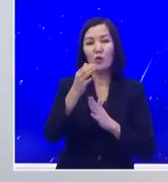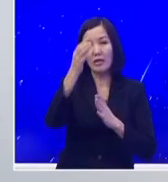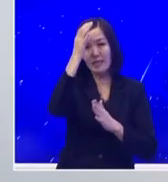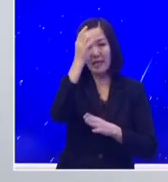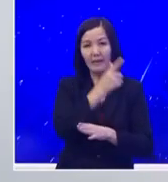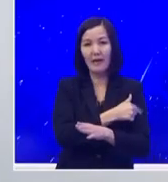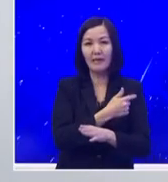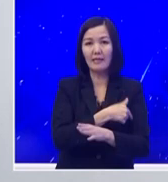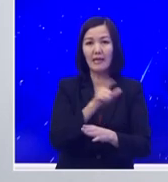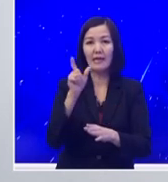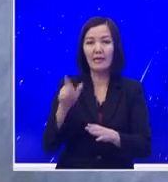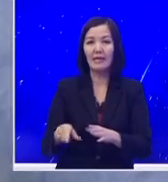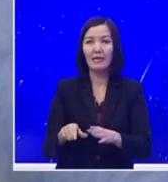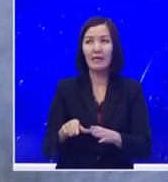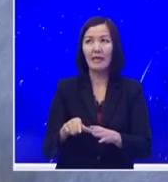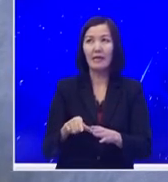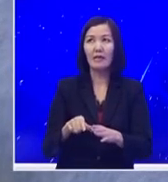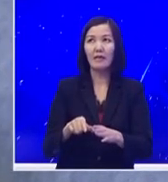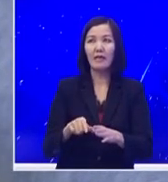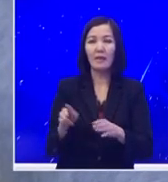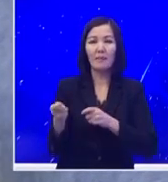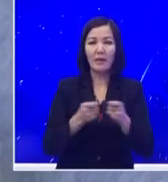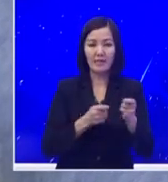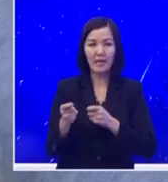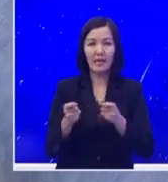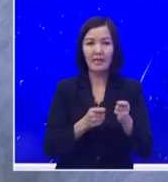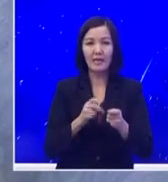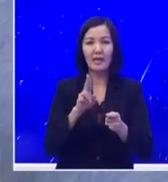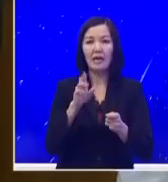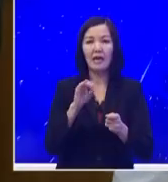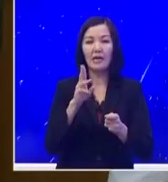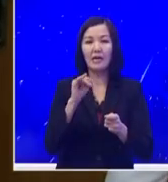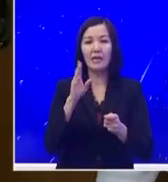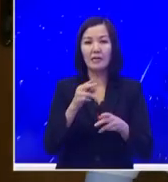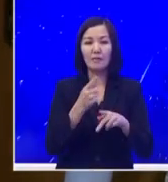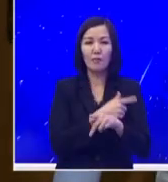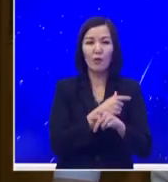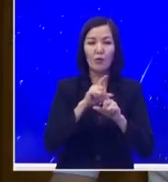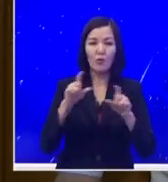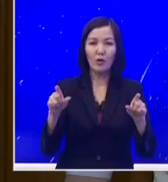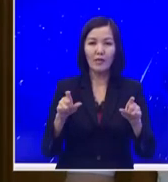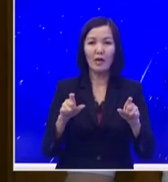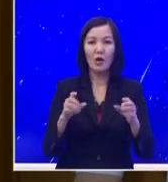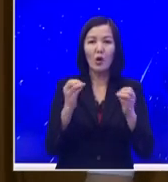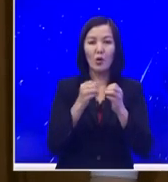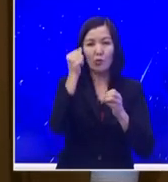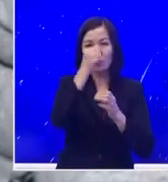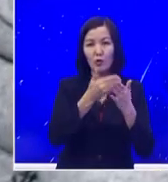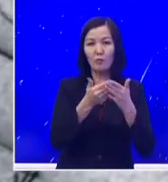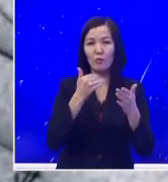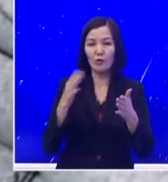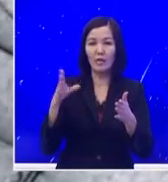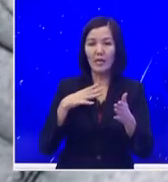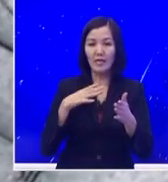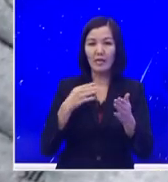дәрігер Шалқар Әмірғалиев басқарады. Қырғызстан медициналық академиясының түлегі. Бұл ауруханаға 10 жыл бұрын келген. Осы уақыт аралығында